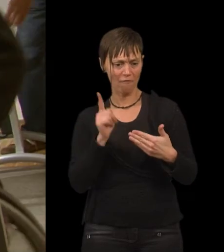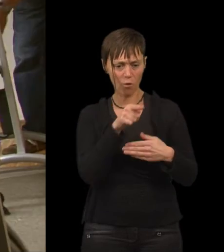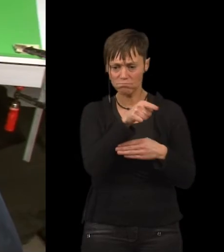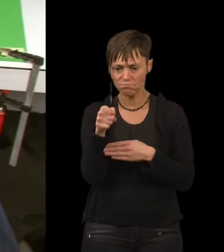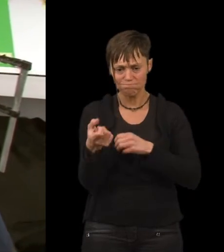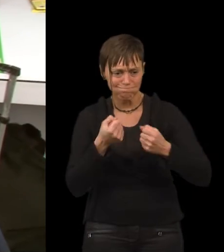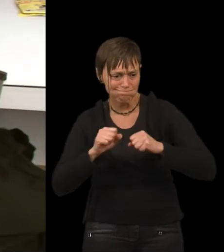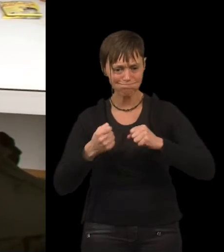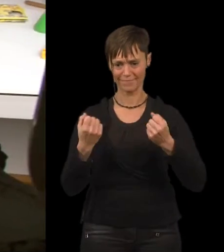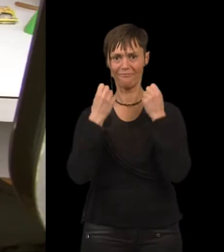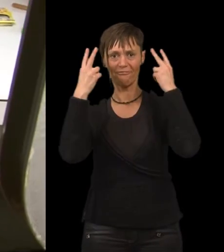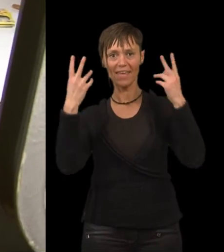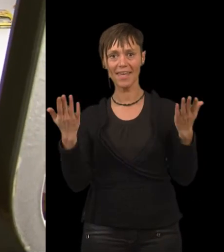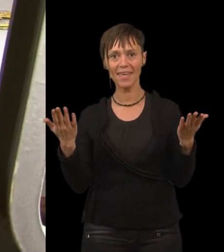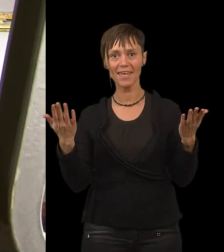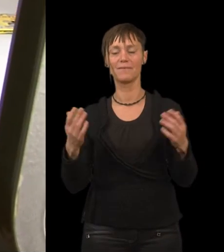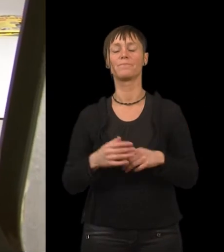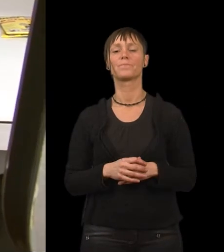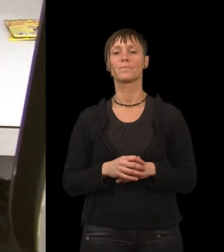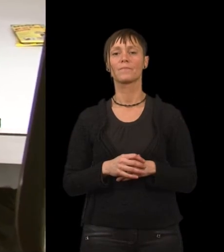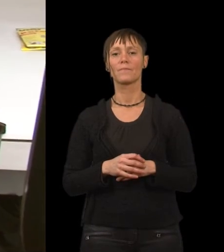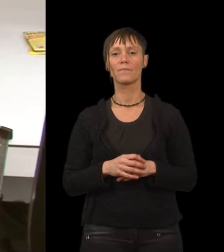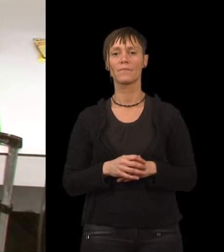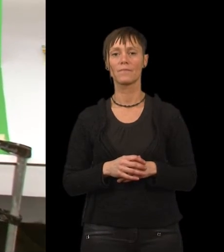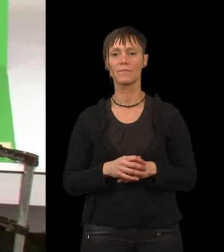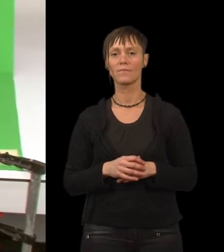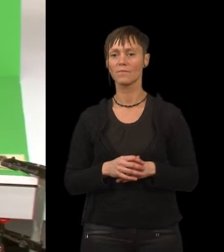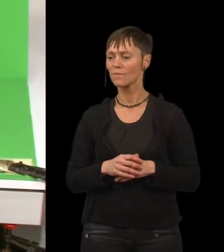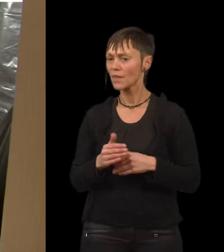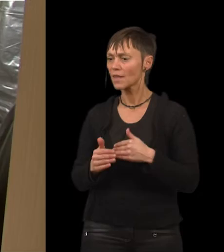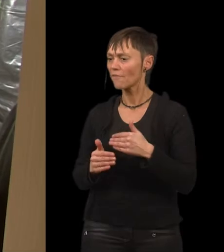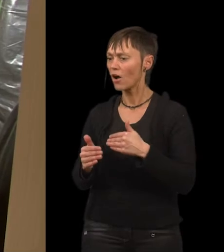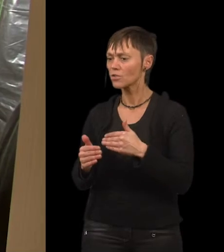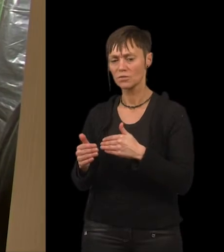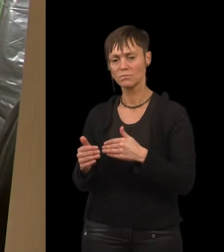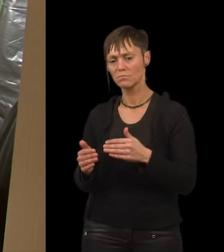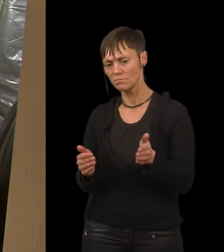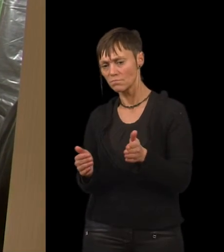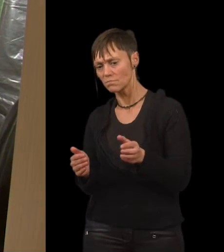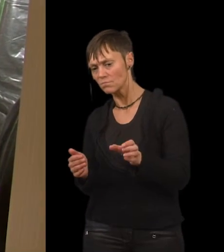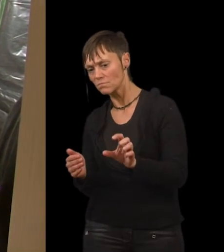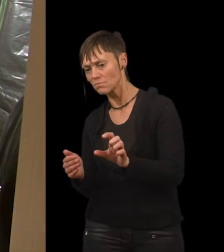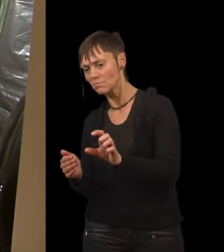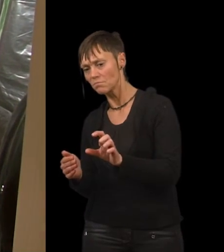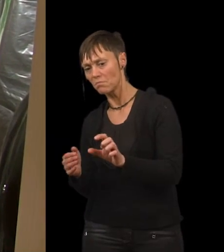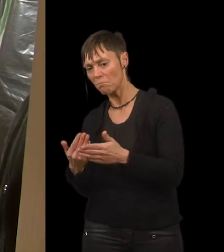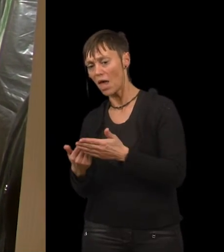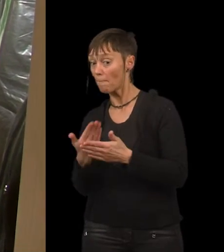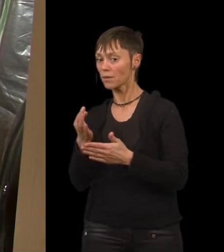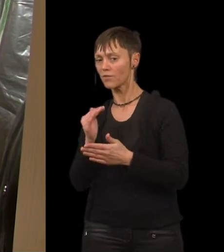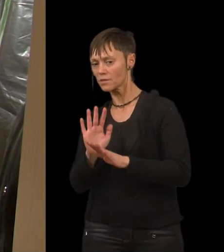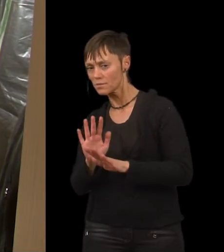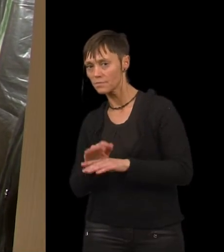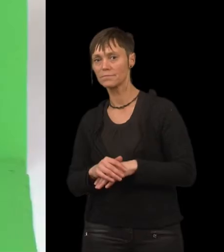faire vivre. Il avance encore un peu. Parce que tu vois, quand Voilà, très bien. tu animes le bras et je anime. C'est ça, ça fait. Ce qu'il